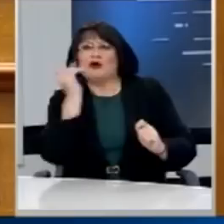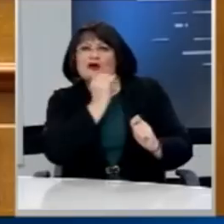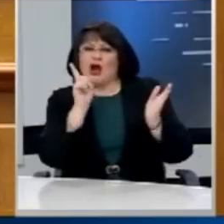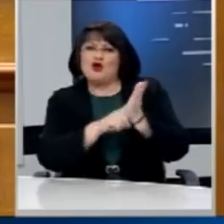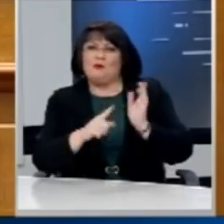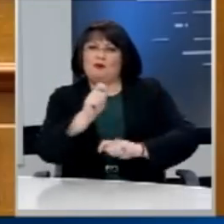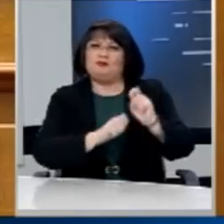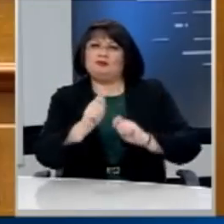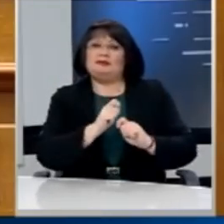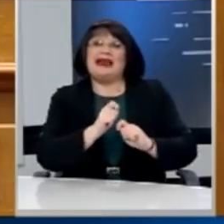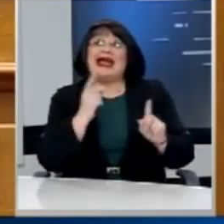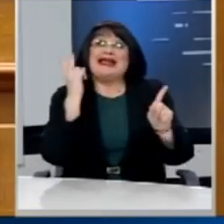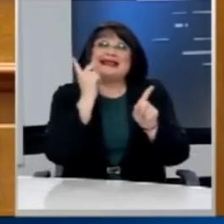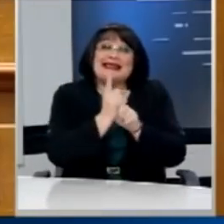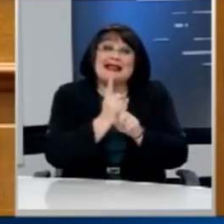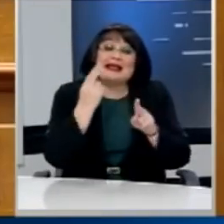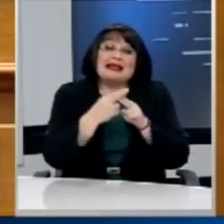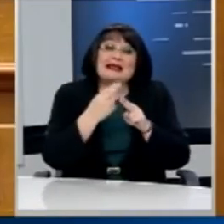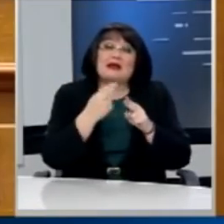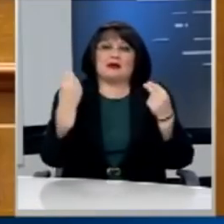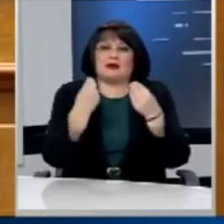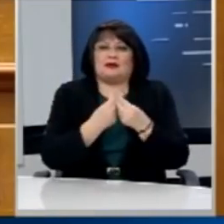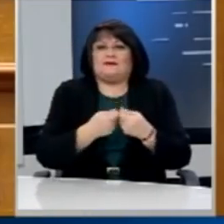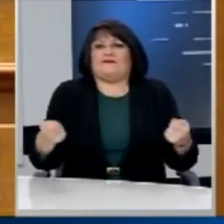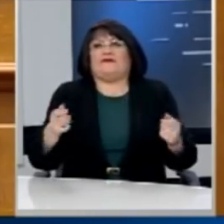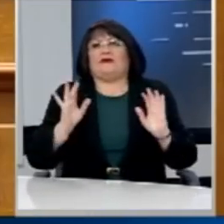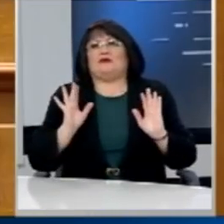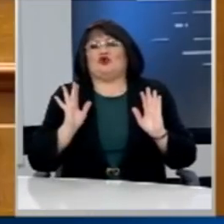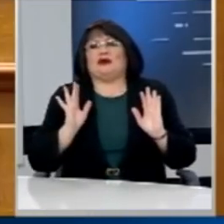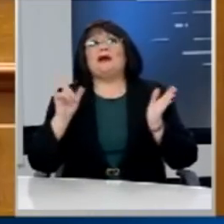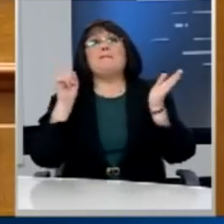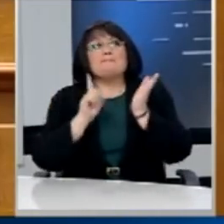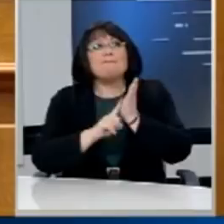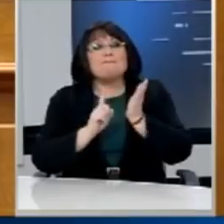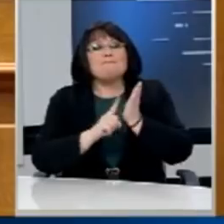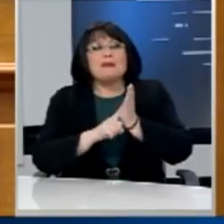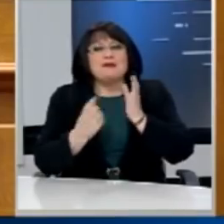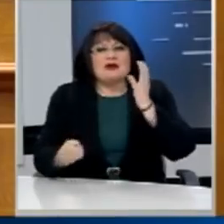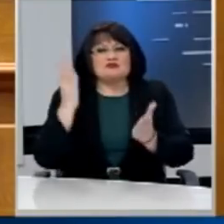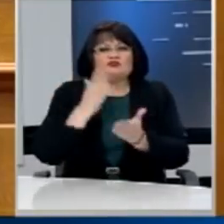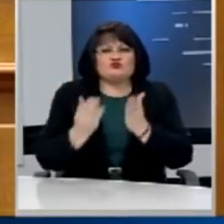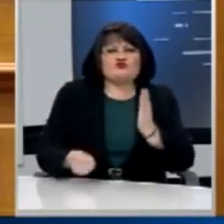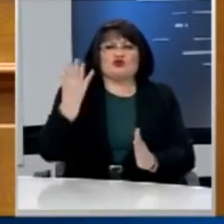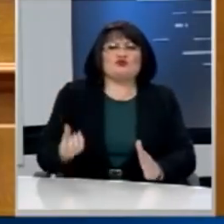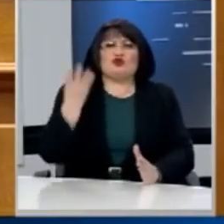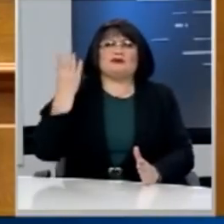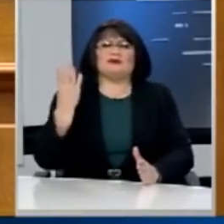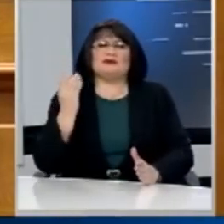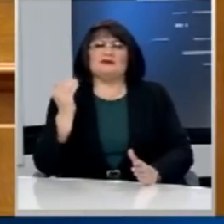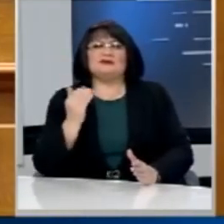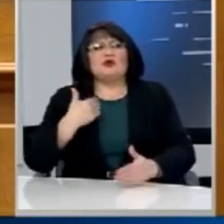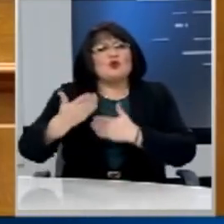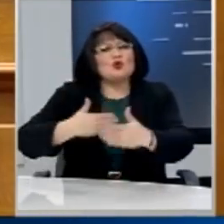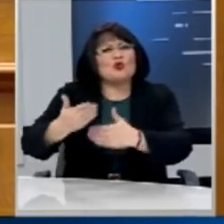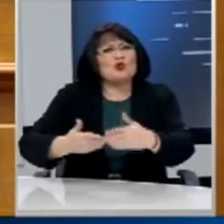αμέσως, κυρίως όμως να εφαρμόζονται. Και συχνά οι ριζικές τομές θέλουν